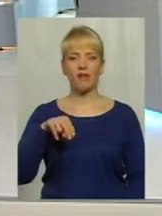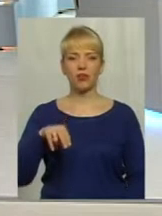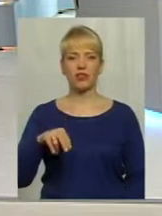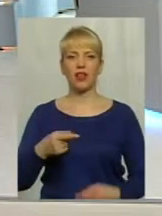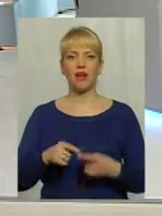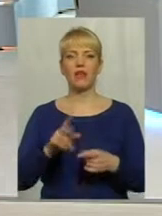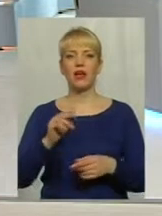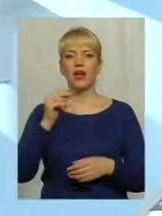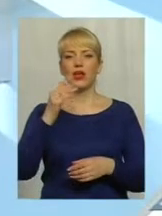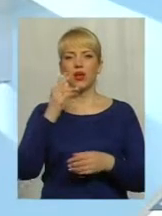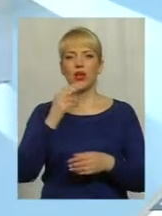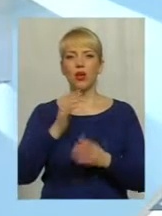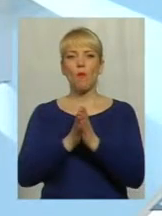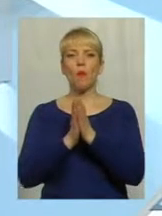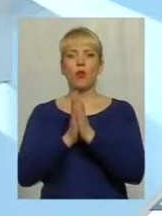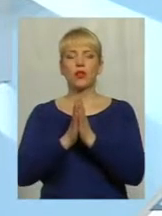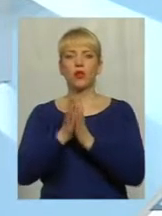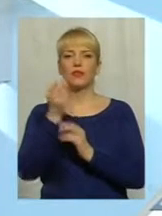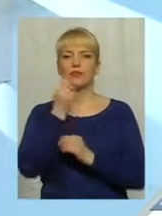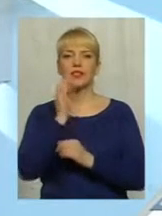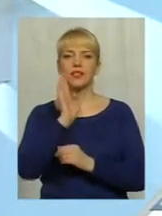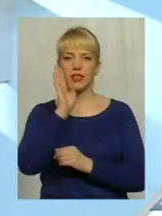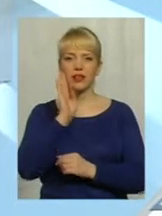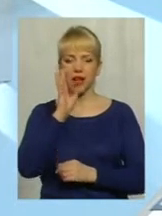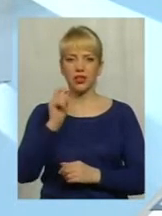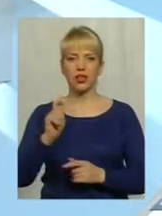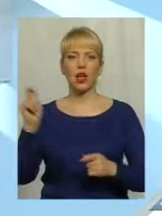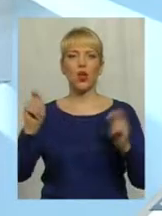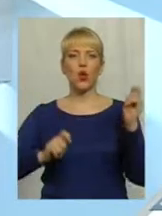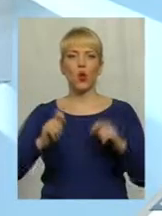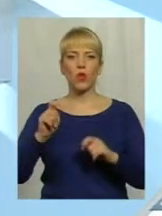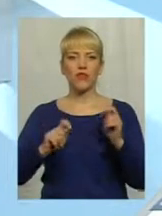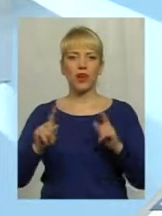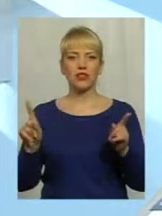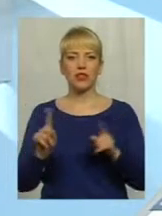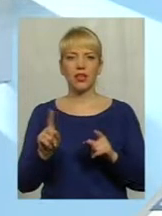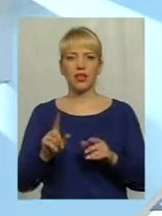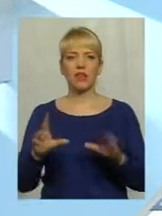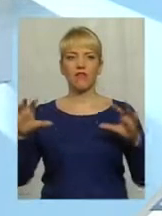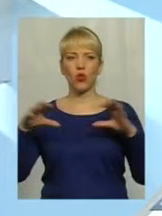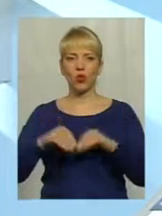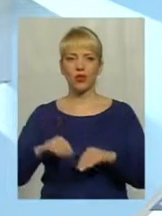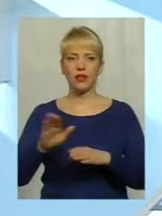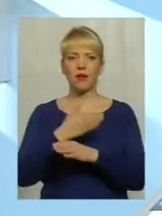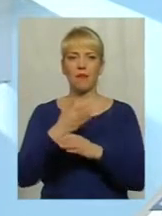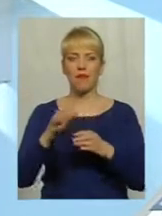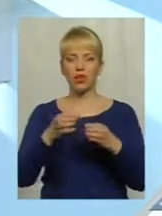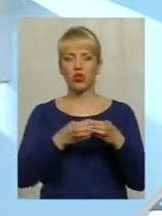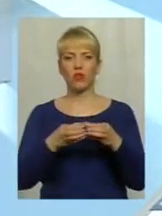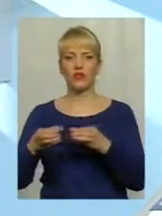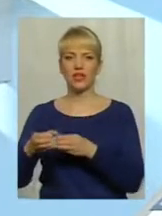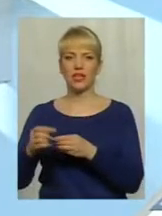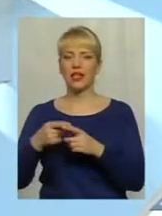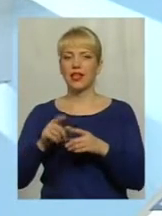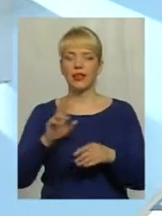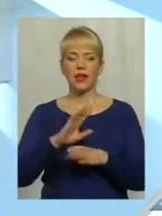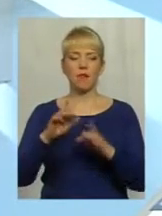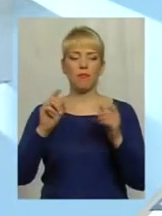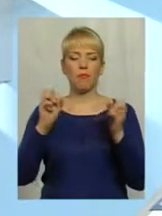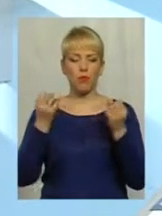Молитовні сніданки, конференції, які носять такий міжконфесійний і зовсім не протестантський, а загально